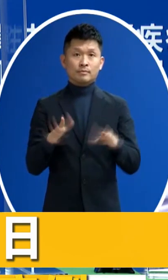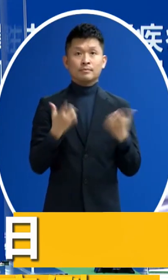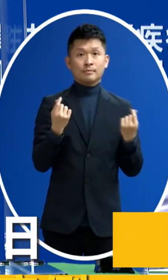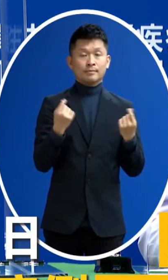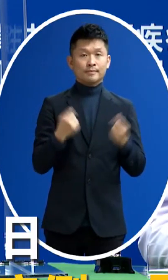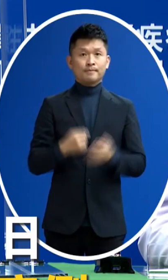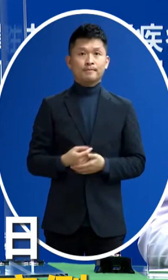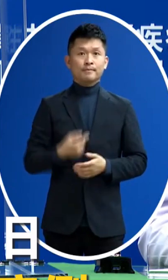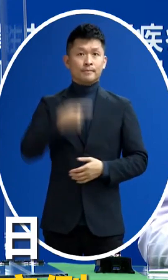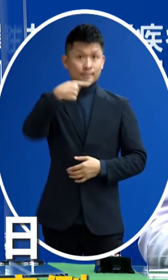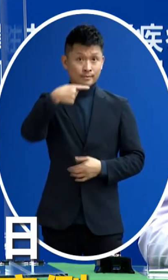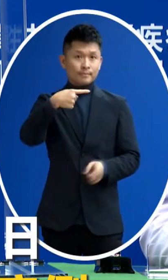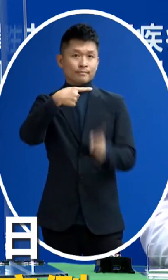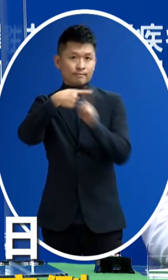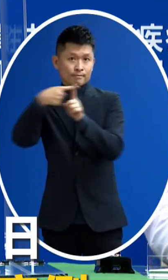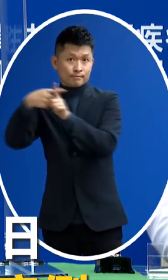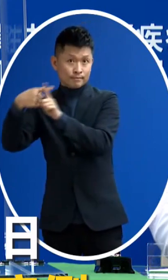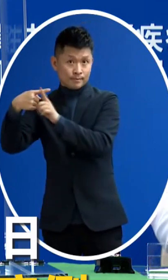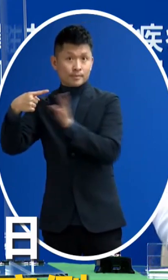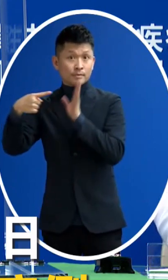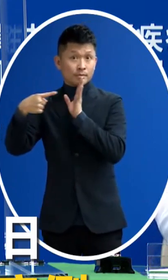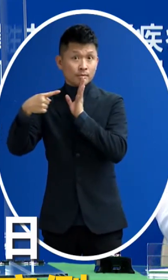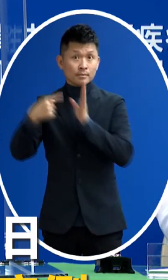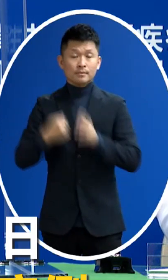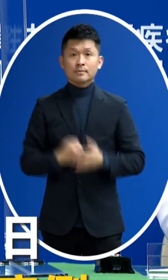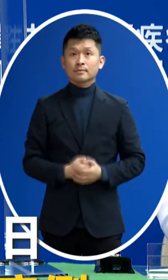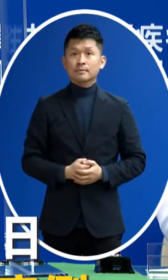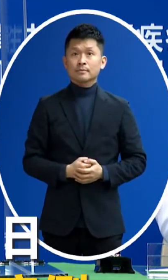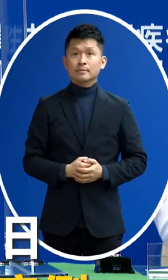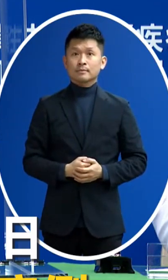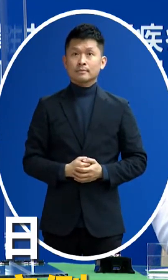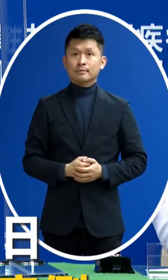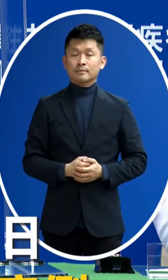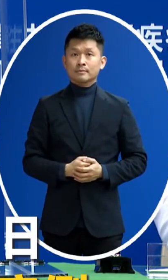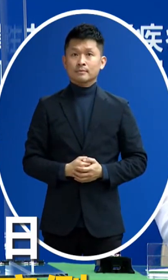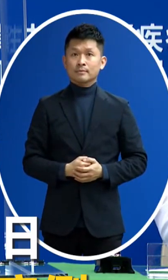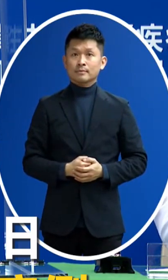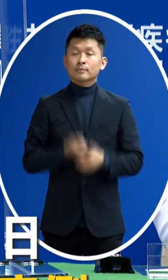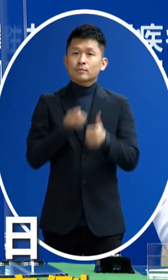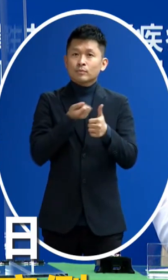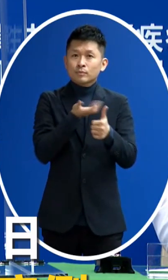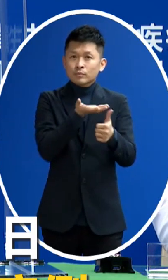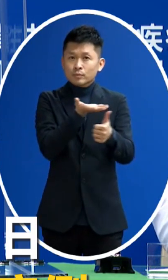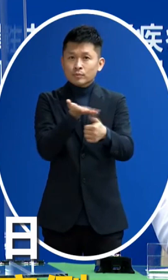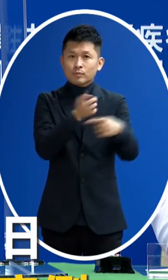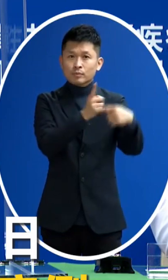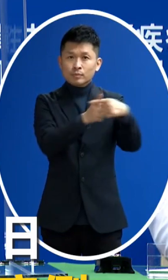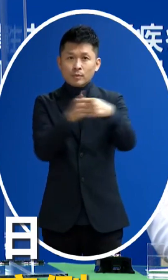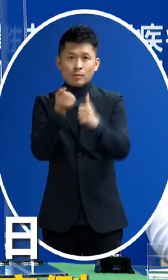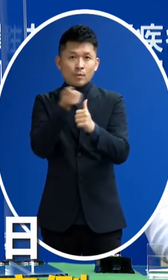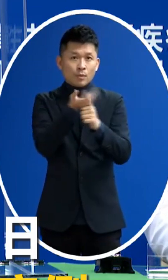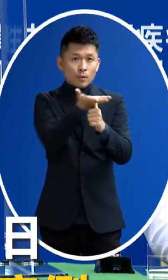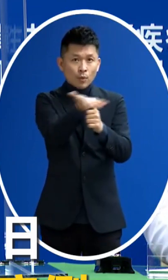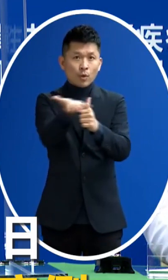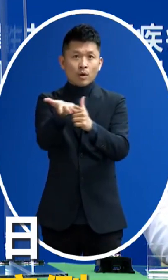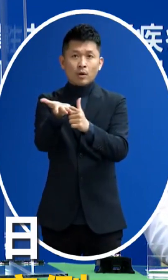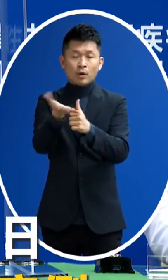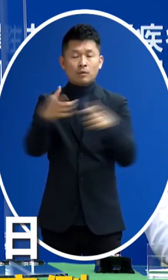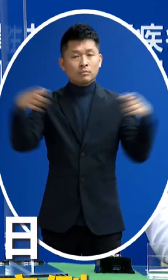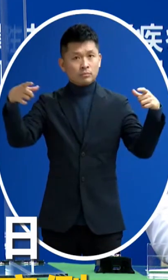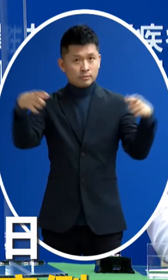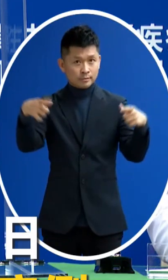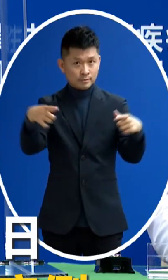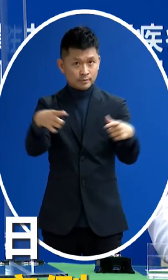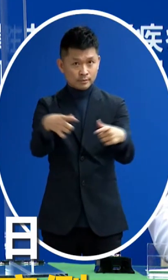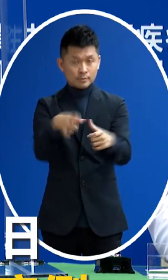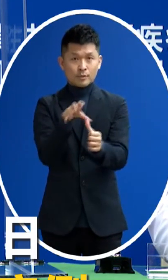全部都是阴转阳，那现在相对的整体的一个感染的这些传播链都在收敛中